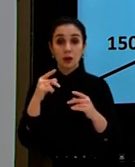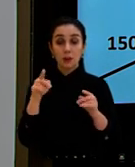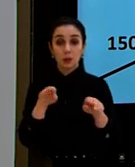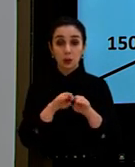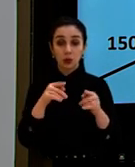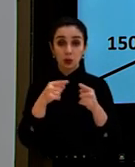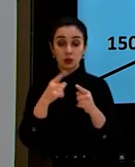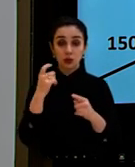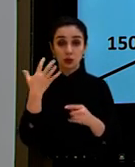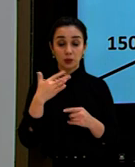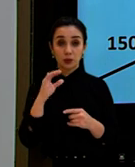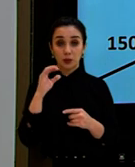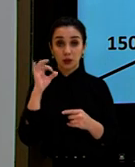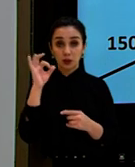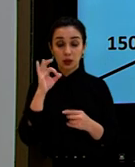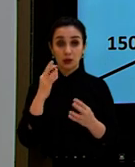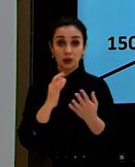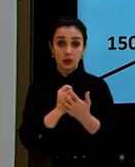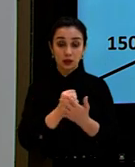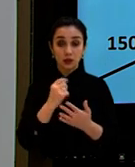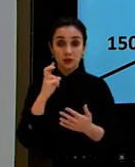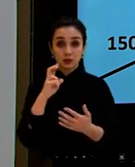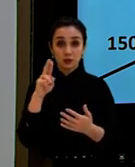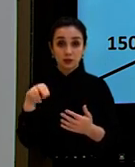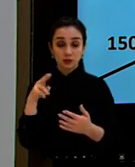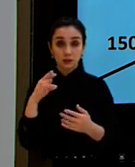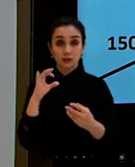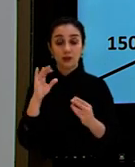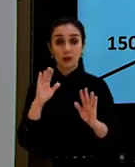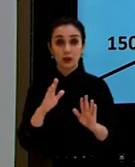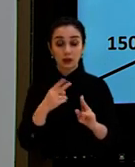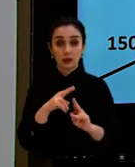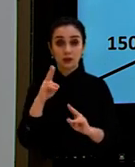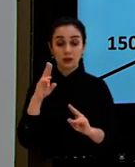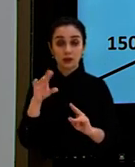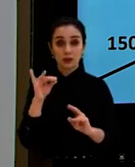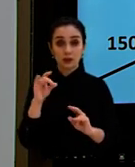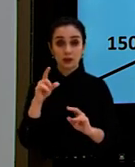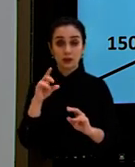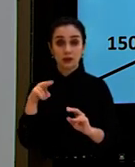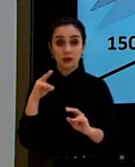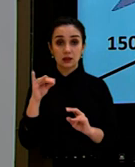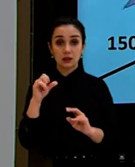угла А – 150 градусов. Найти BD, то есть диагональ.